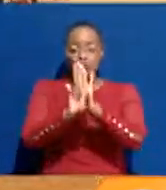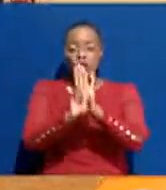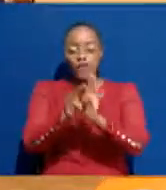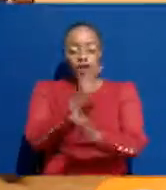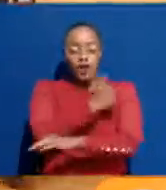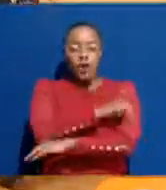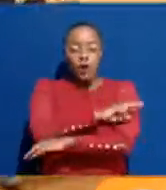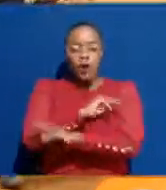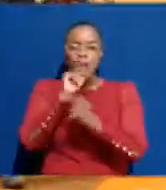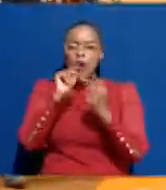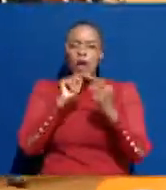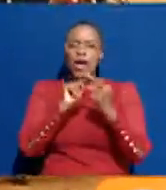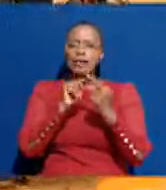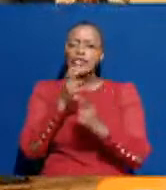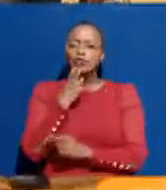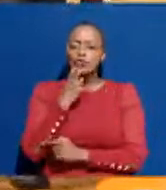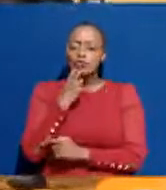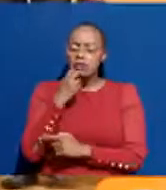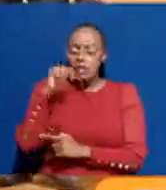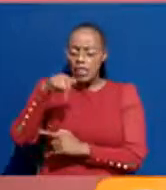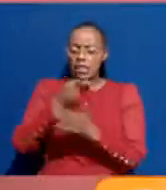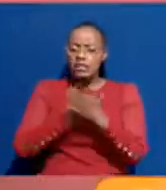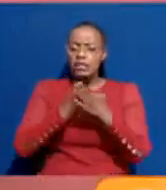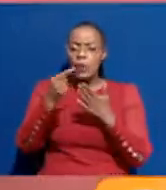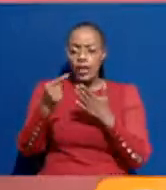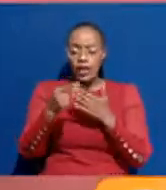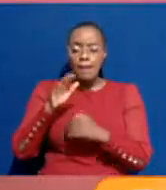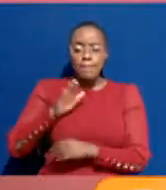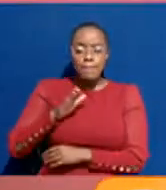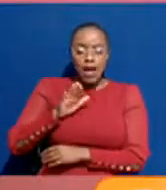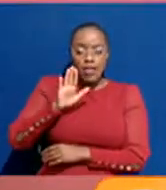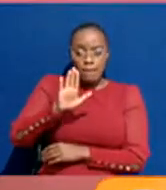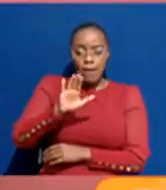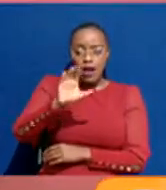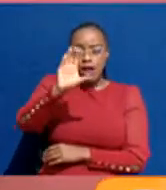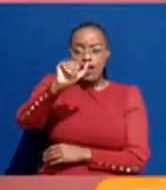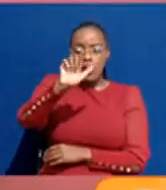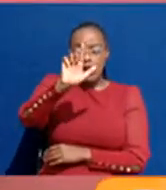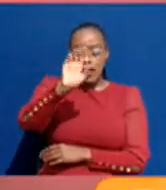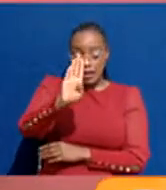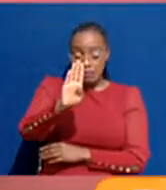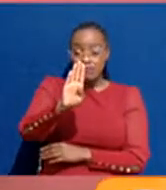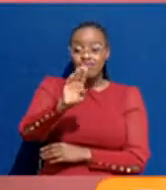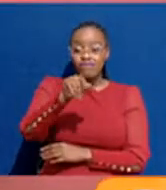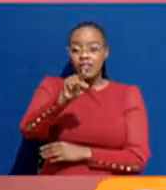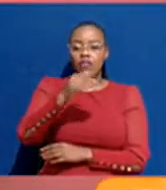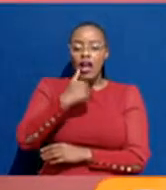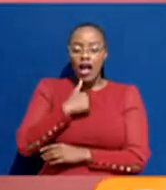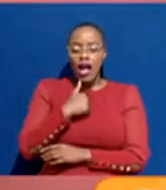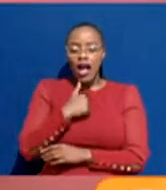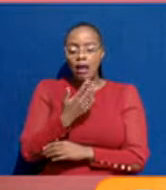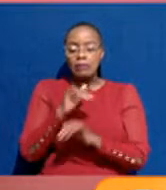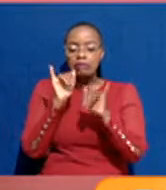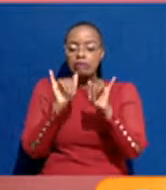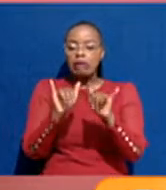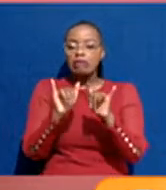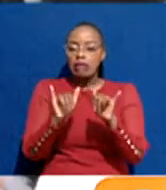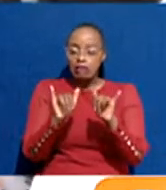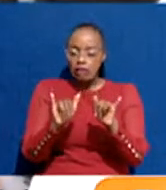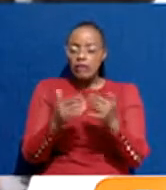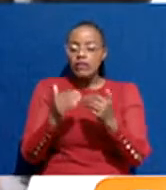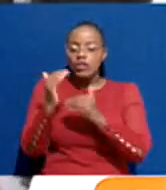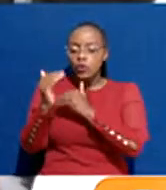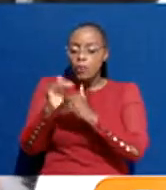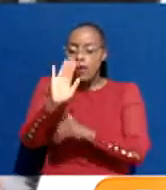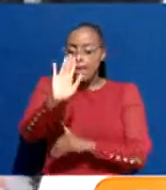Kenyatta tangu siku ya Jumanne wiki hii. Mamake Caleb Caroline Odanga amekuwa akikita kambi hapa kuwa karibu